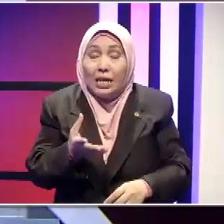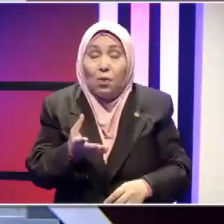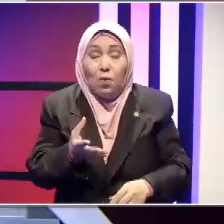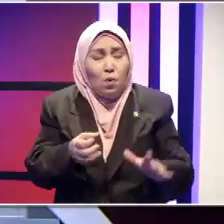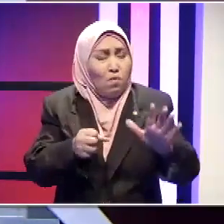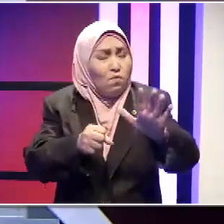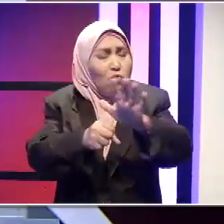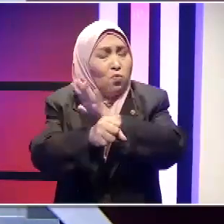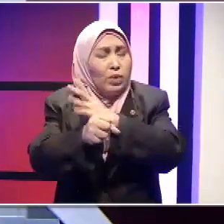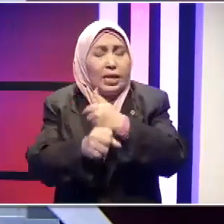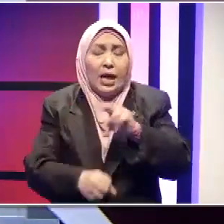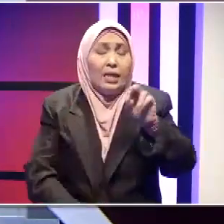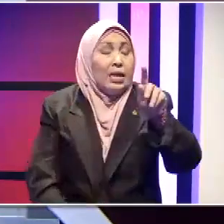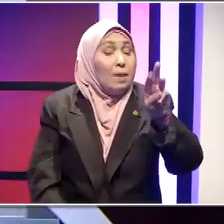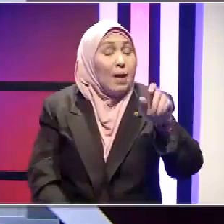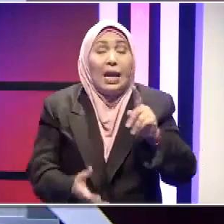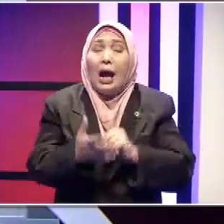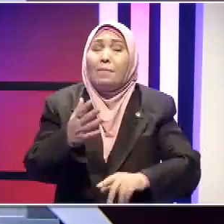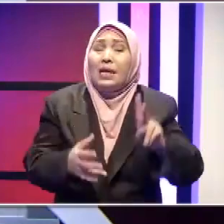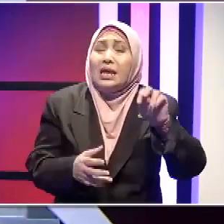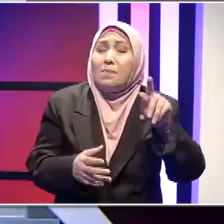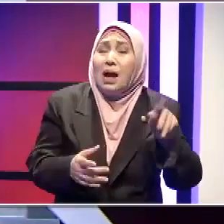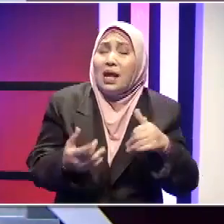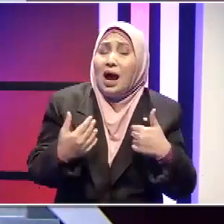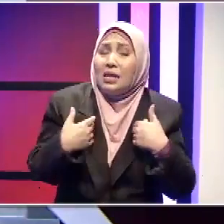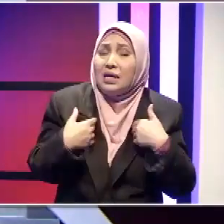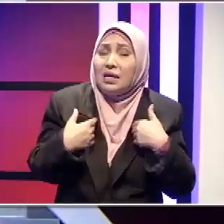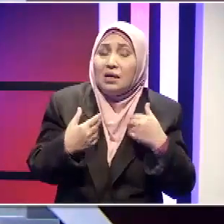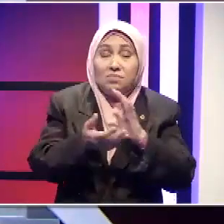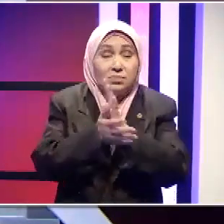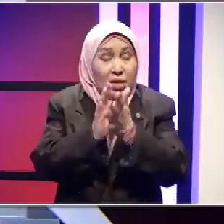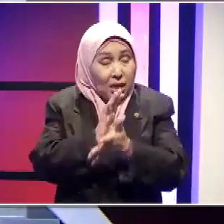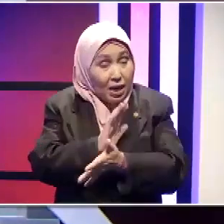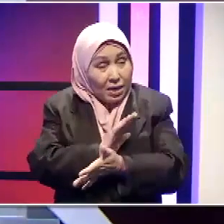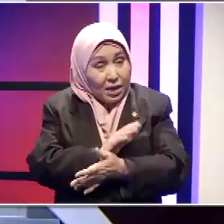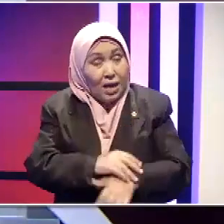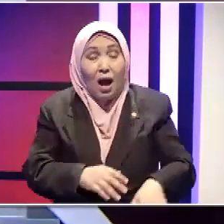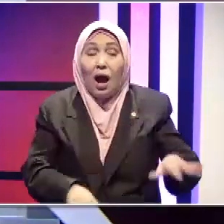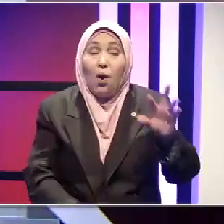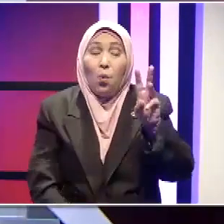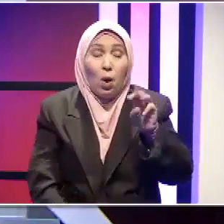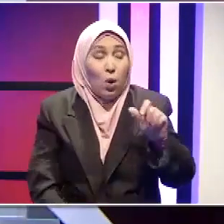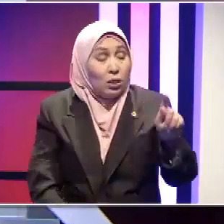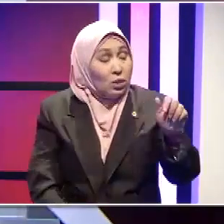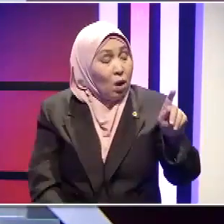penuh dengan Apakah fatihin atau robbuhum